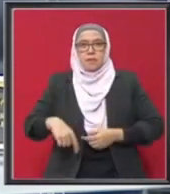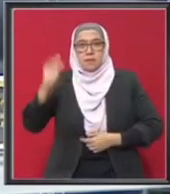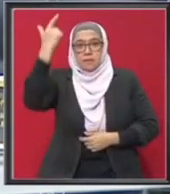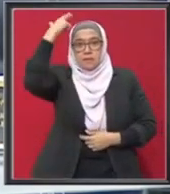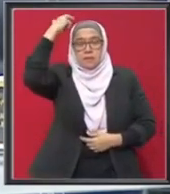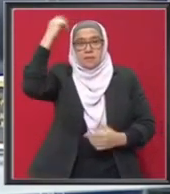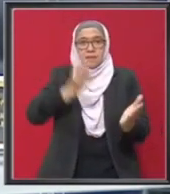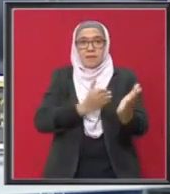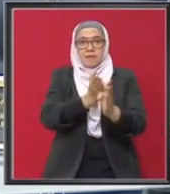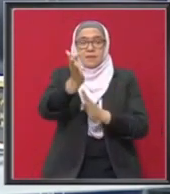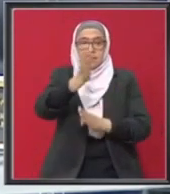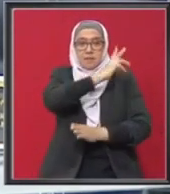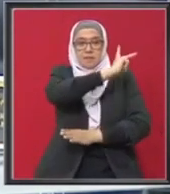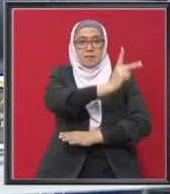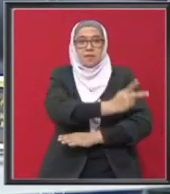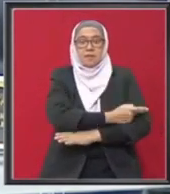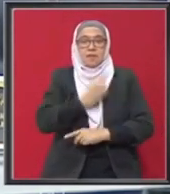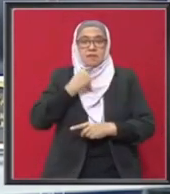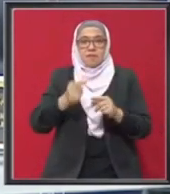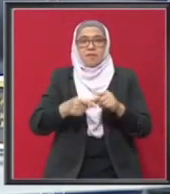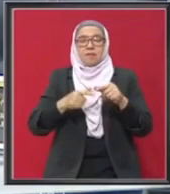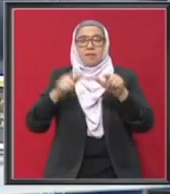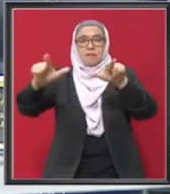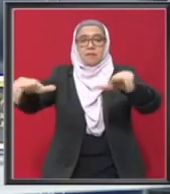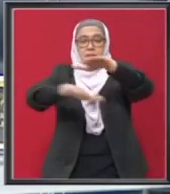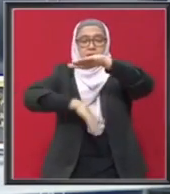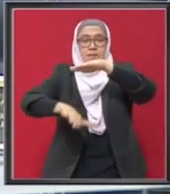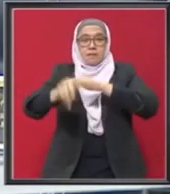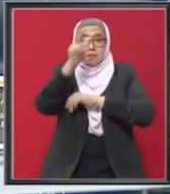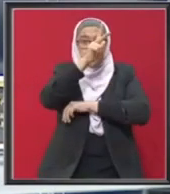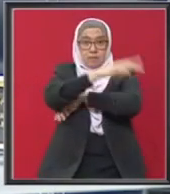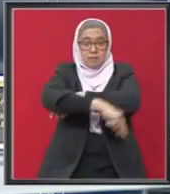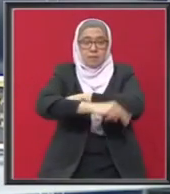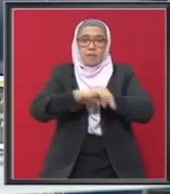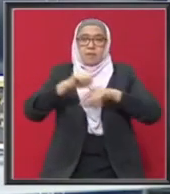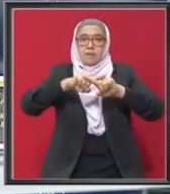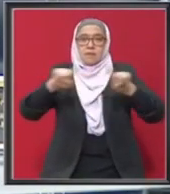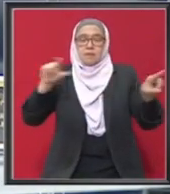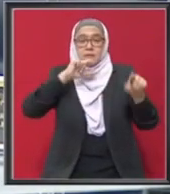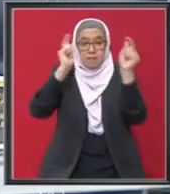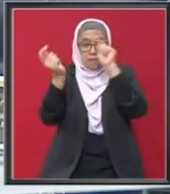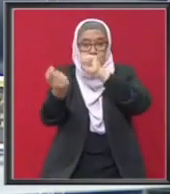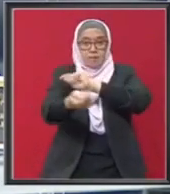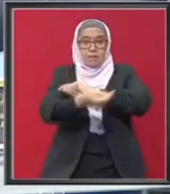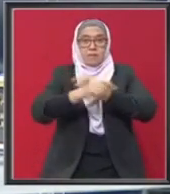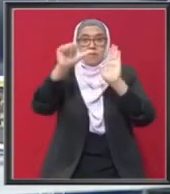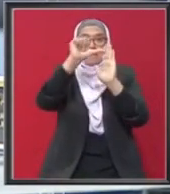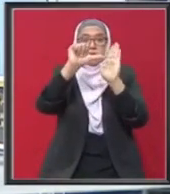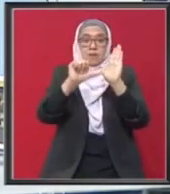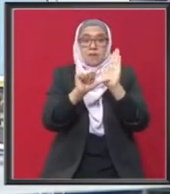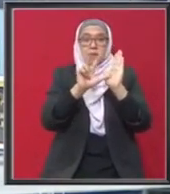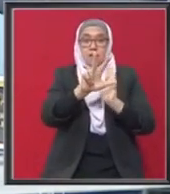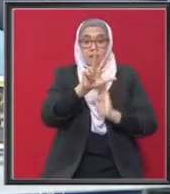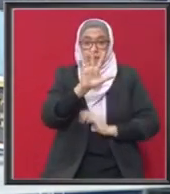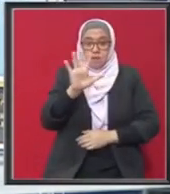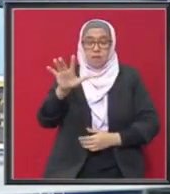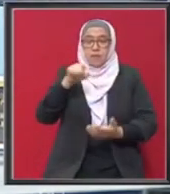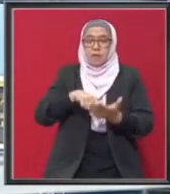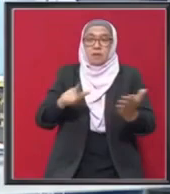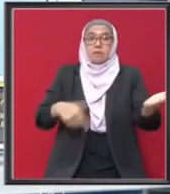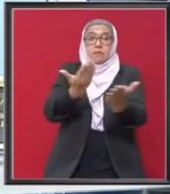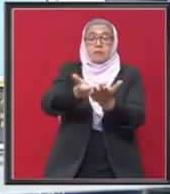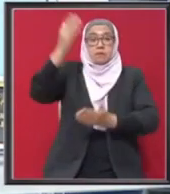namun tidak boleh pindahan pindahan akta mahkamah Syariah bidang kuasa-nya 1140 35 ini dibentangkan